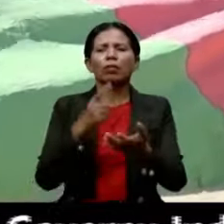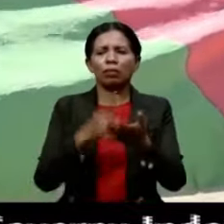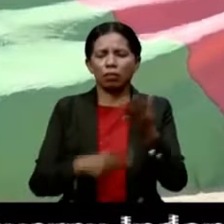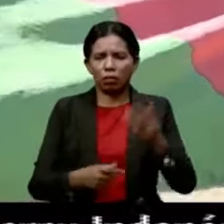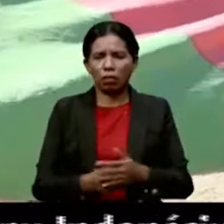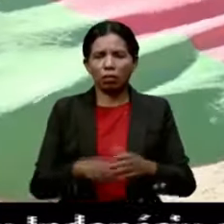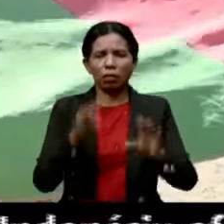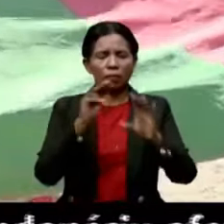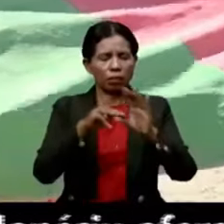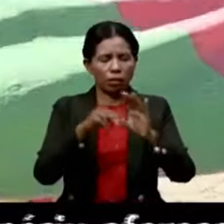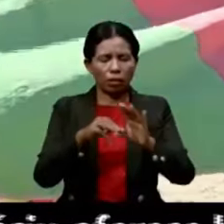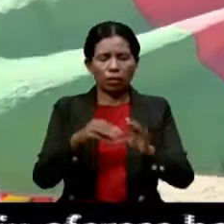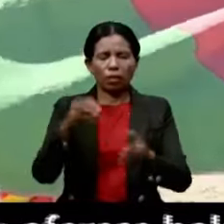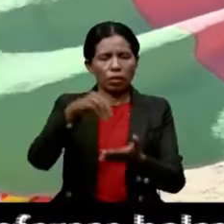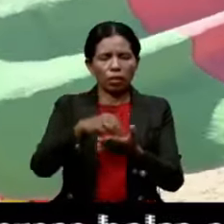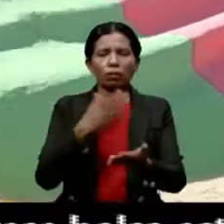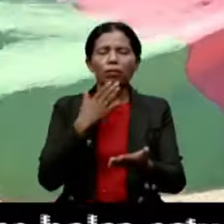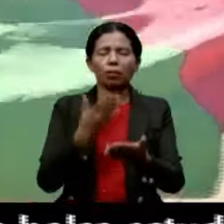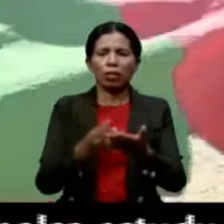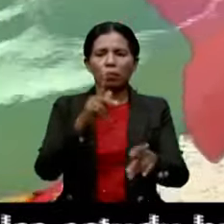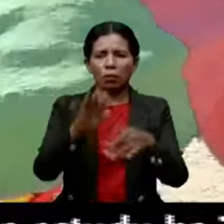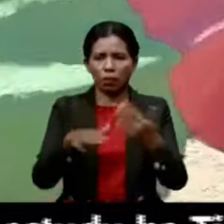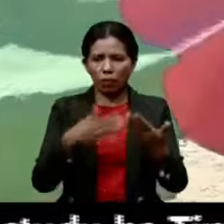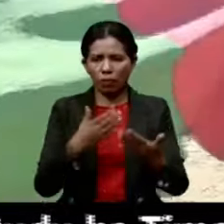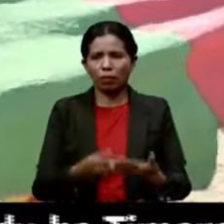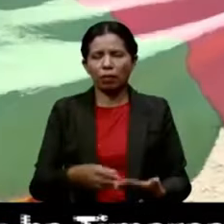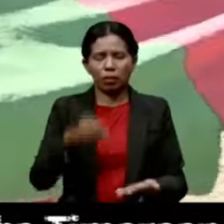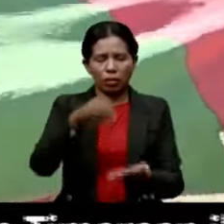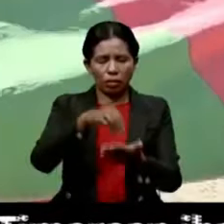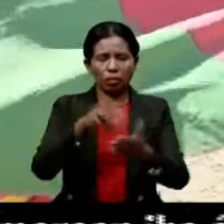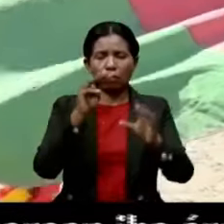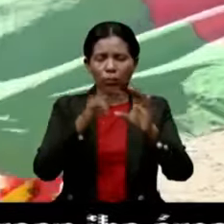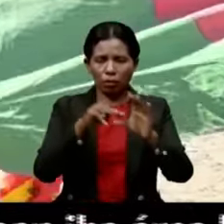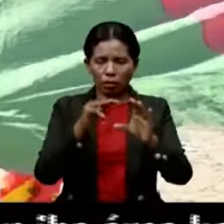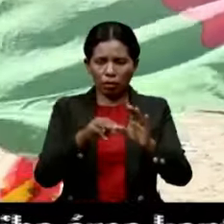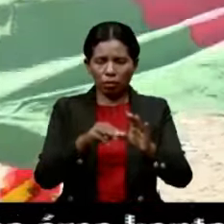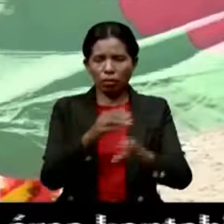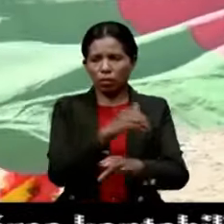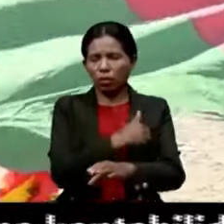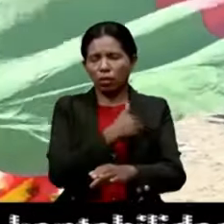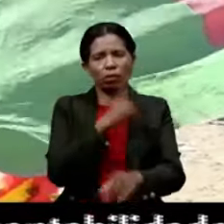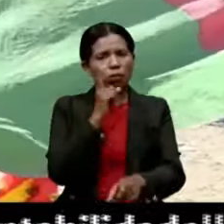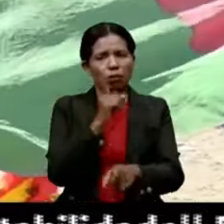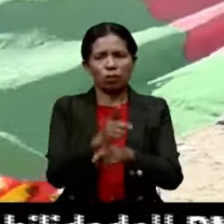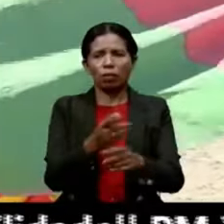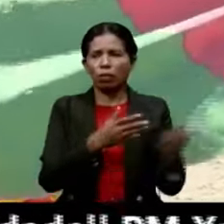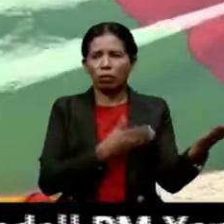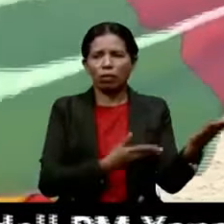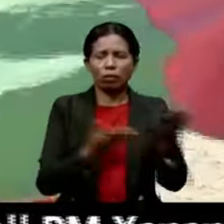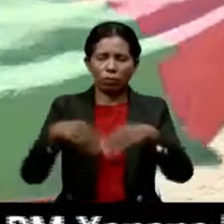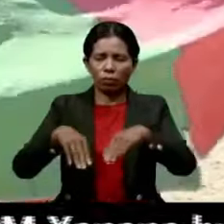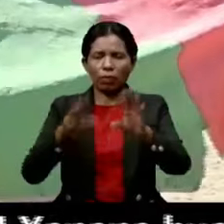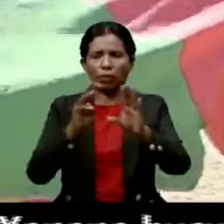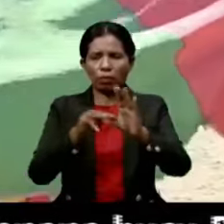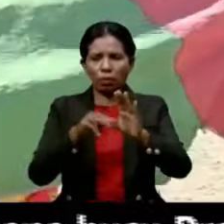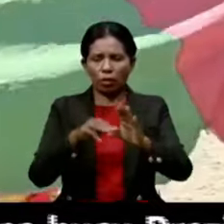mak mercaderia la kria ba pobo. Kria mercaderia ba la los, sira los. Depois lori ba mercaderia,